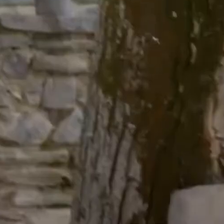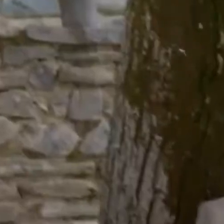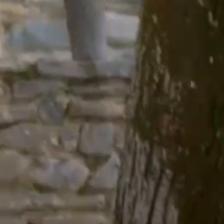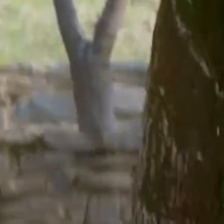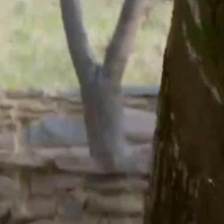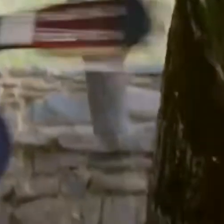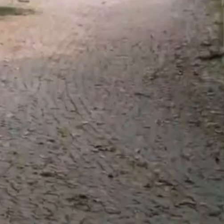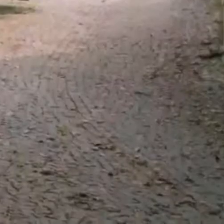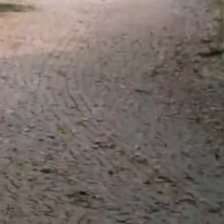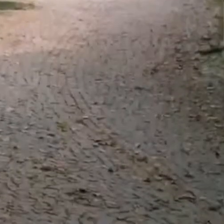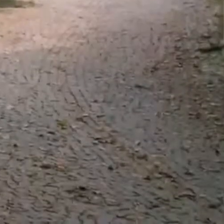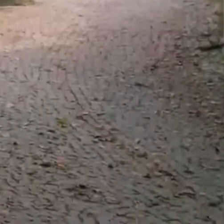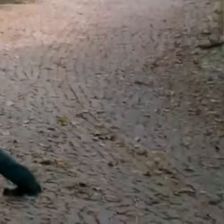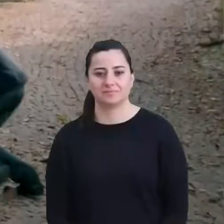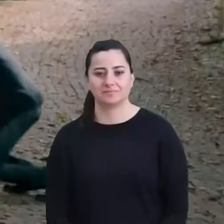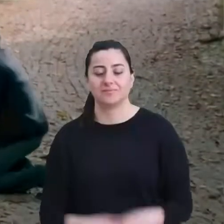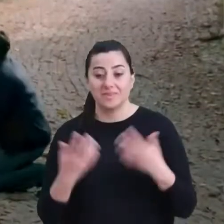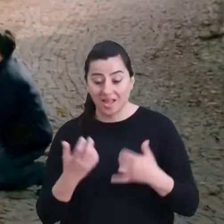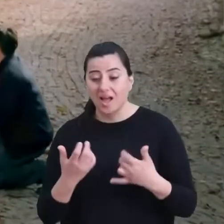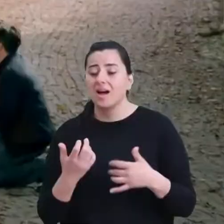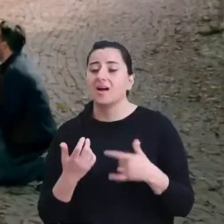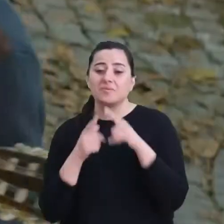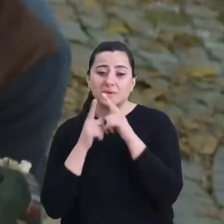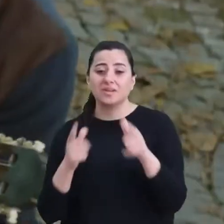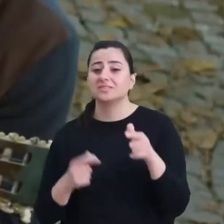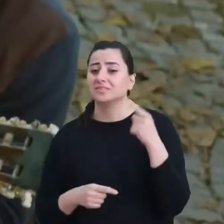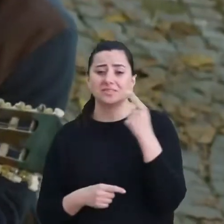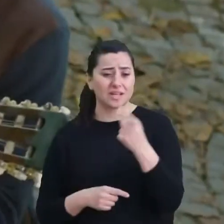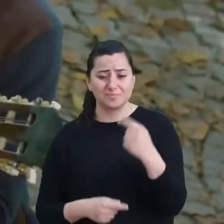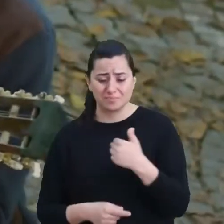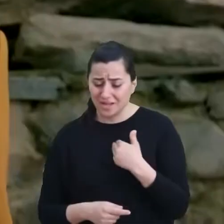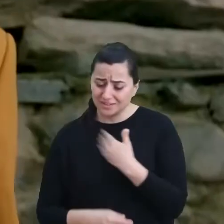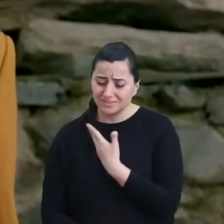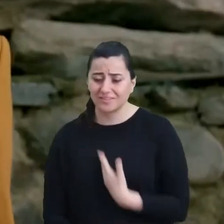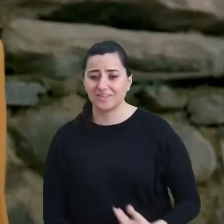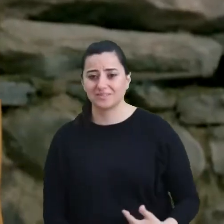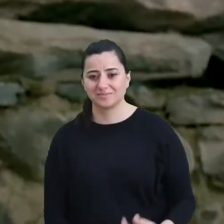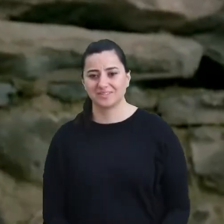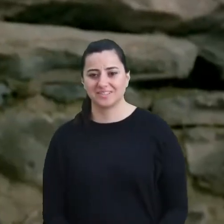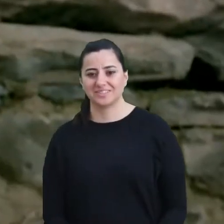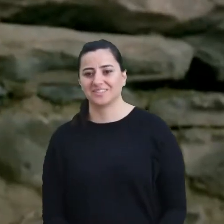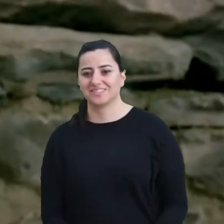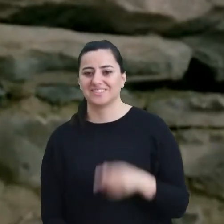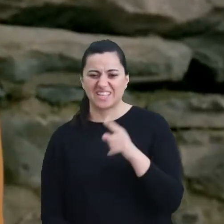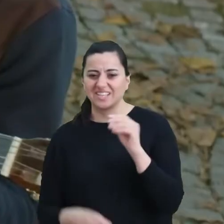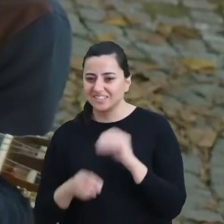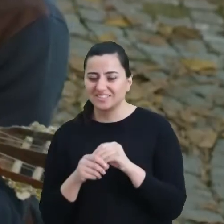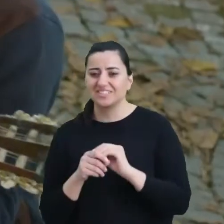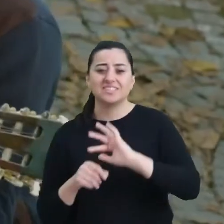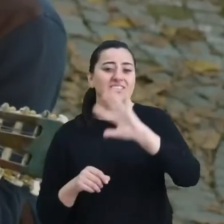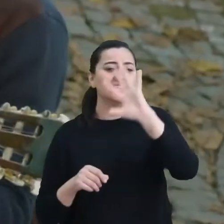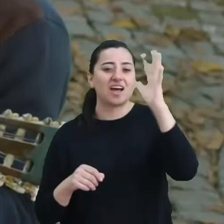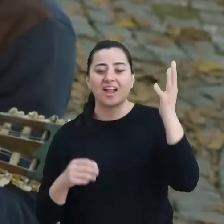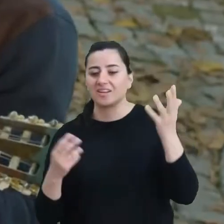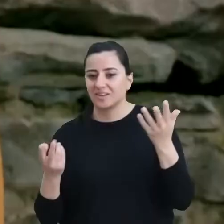İsmail elinde gitarla önünü atlayıverdi. Ömür seni ben severim. Senin için dağları